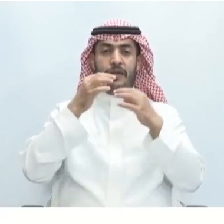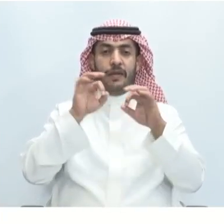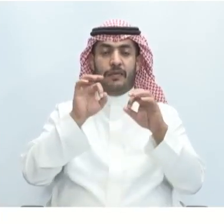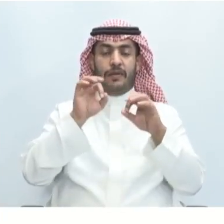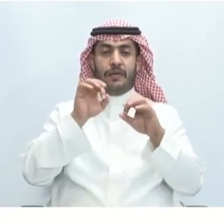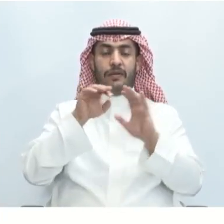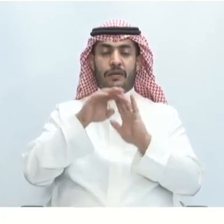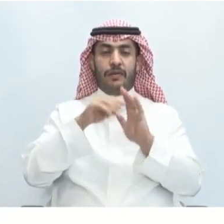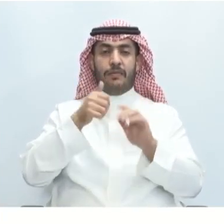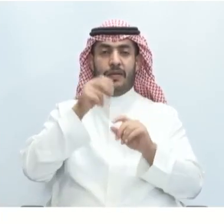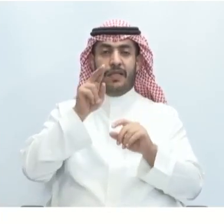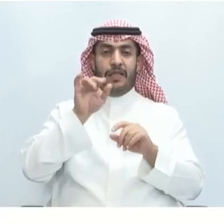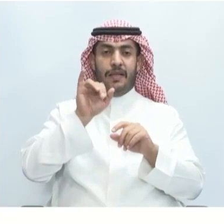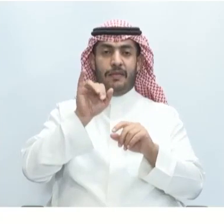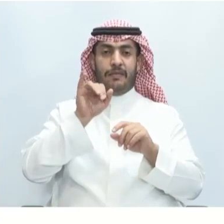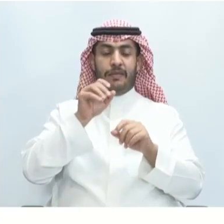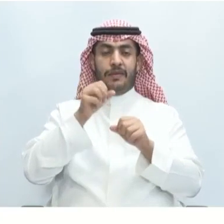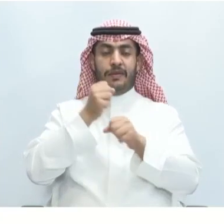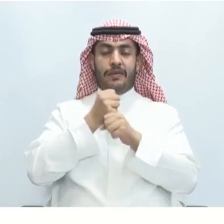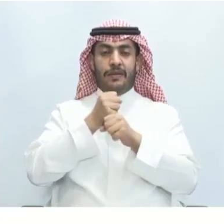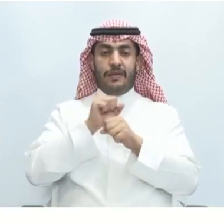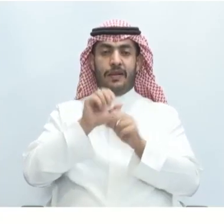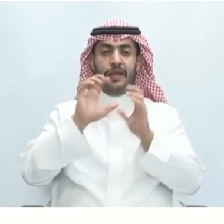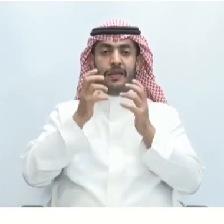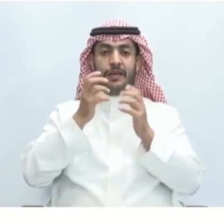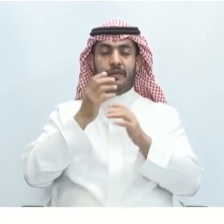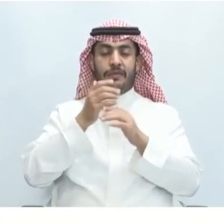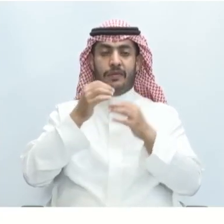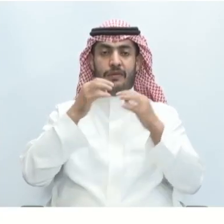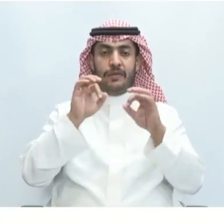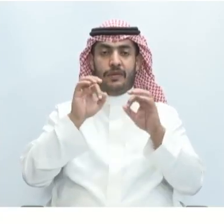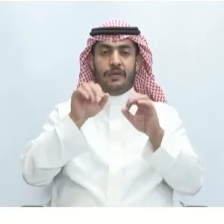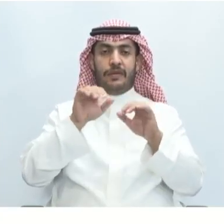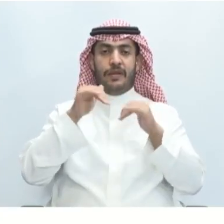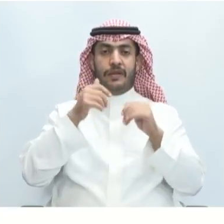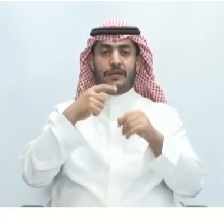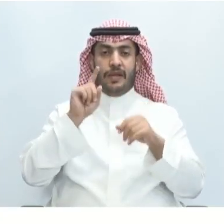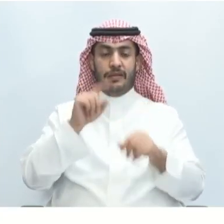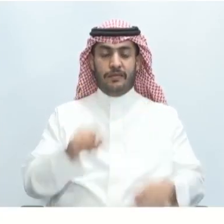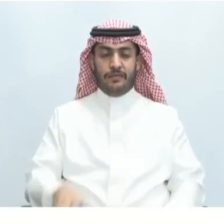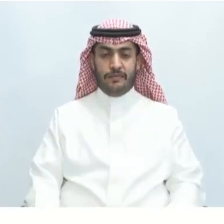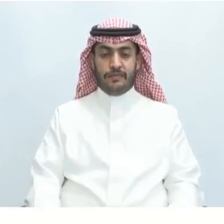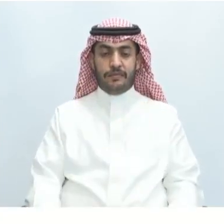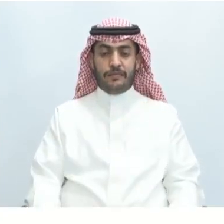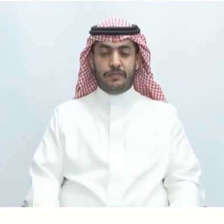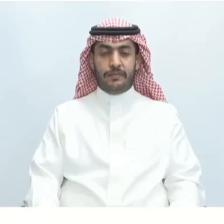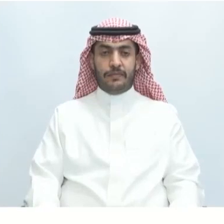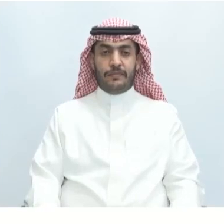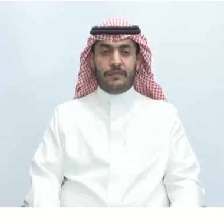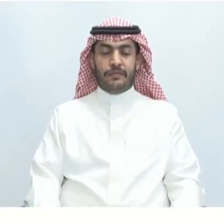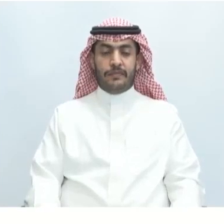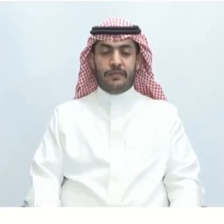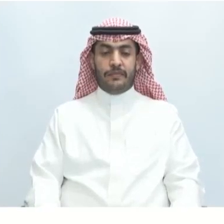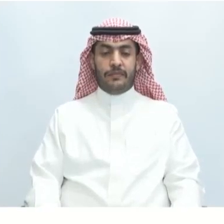القيود التي تم اعطائك اياها من قبل الاداره لكي تظهر النتائج بالشكل الصحيح نحن الان وضع لو تلاحظ